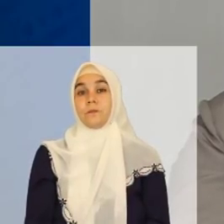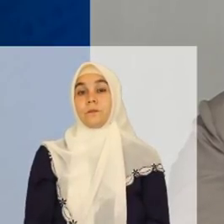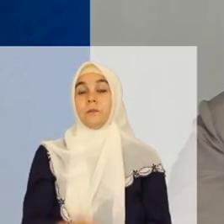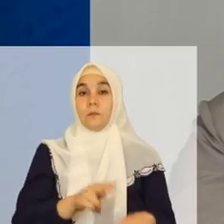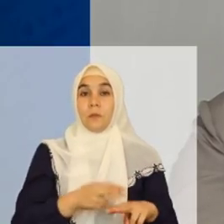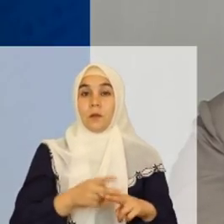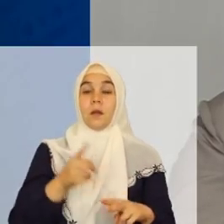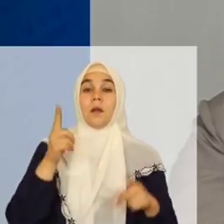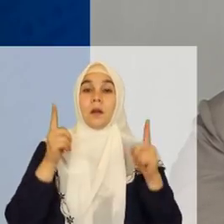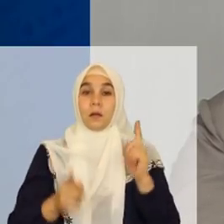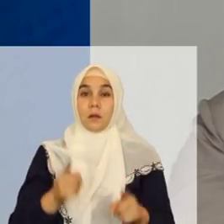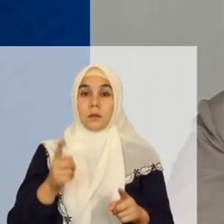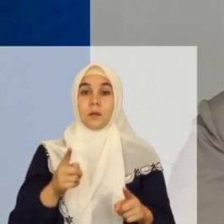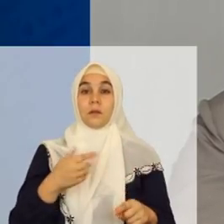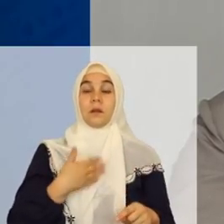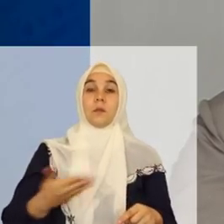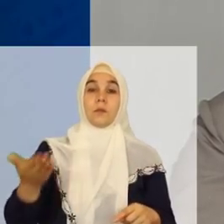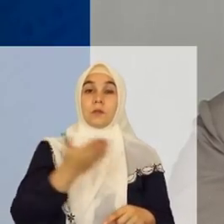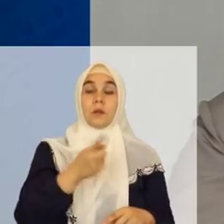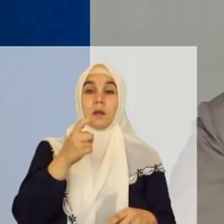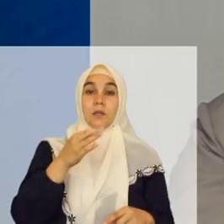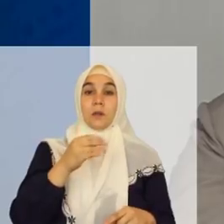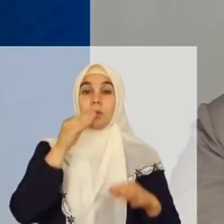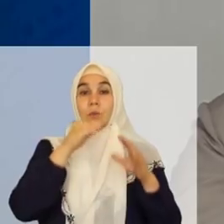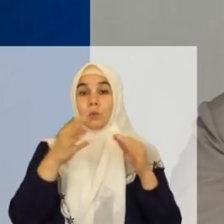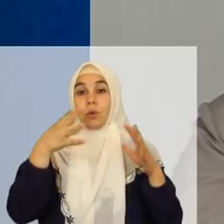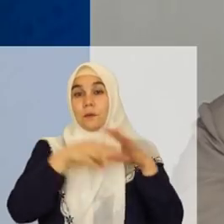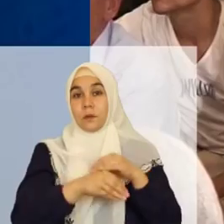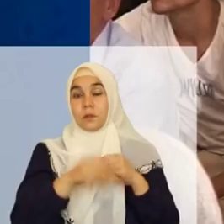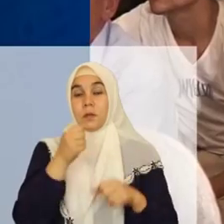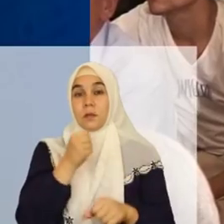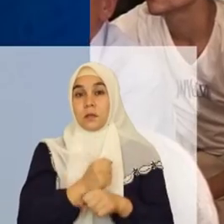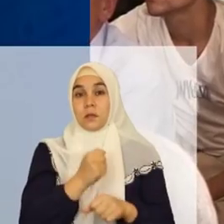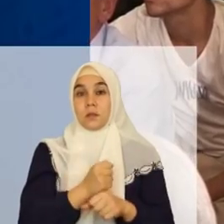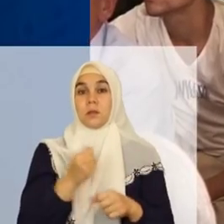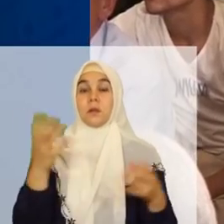Mana shu haqiqatlar bizni hajlarimizga ruh kiritishi kerak.